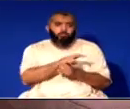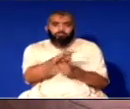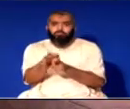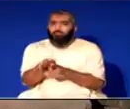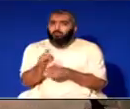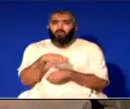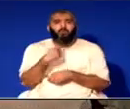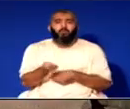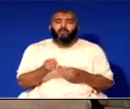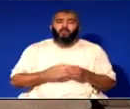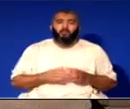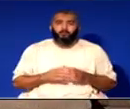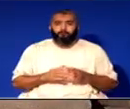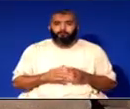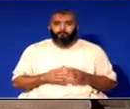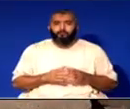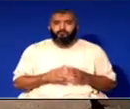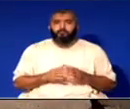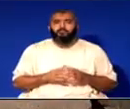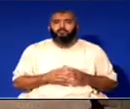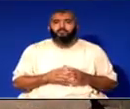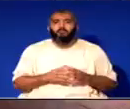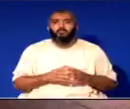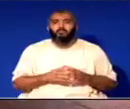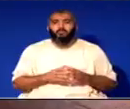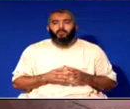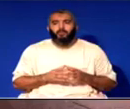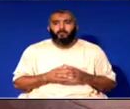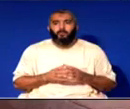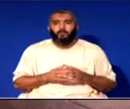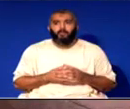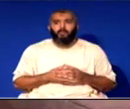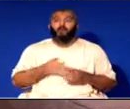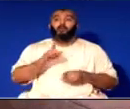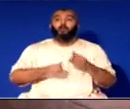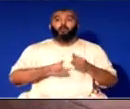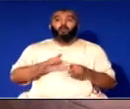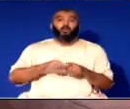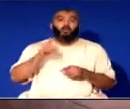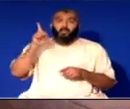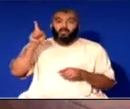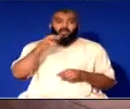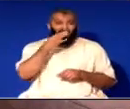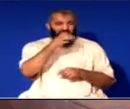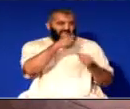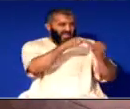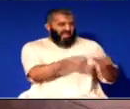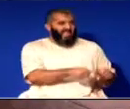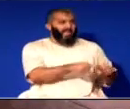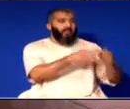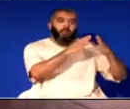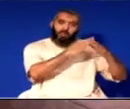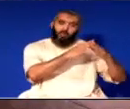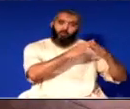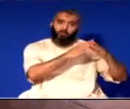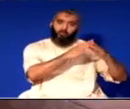فاحنا نفرحوه باش يحضر مع المؤمنين. وما أدرينا لعل هذا الذي انت تقول له اقعد صلي في دارك هو اللي راه ربي يدير سبب